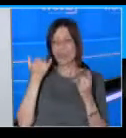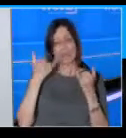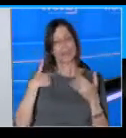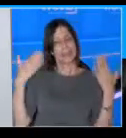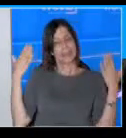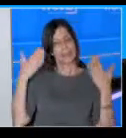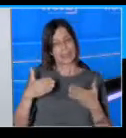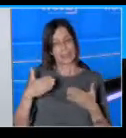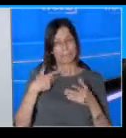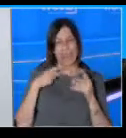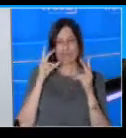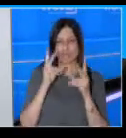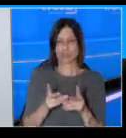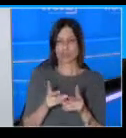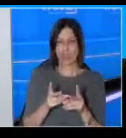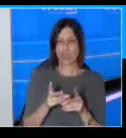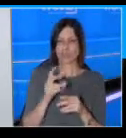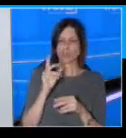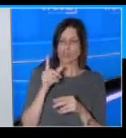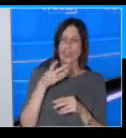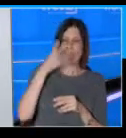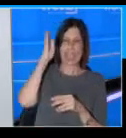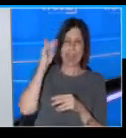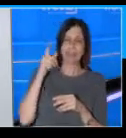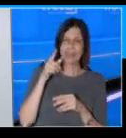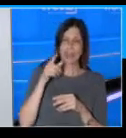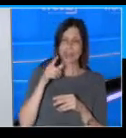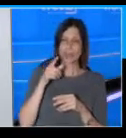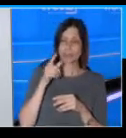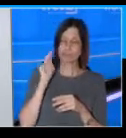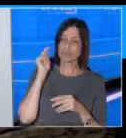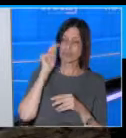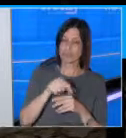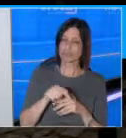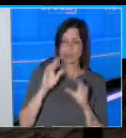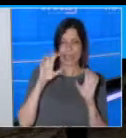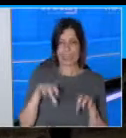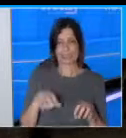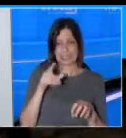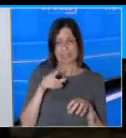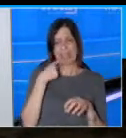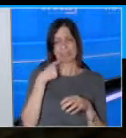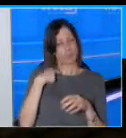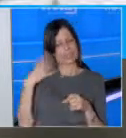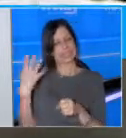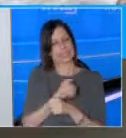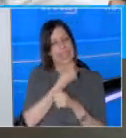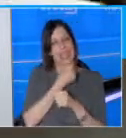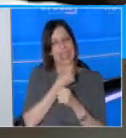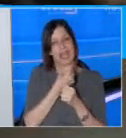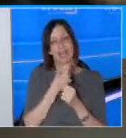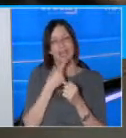עם האפשרות שיאיר לפיד יתייצב בפני הנשיא, ויגיד שהוא הצליח להקים ממשלה